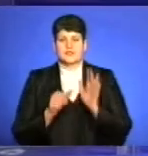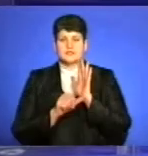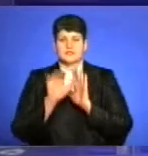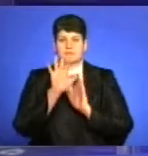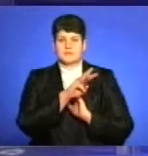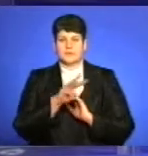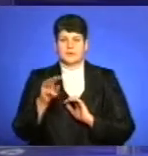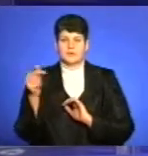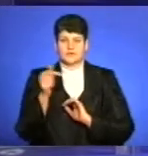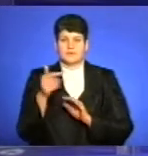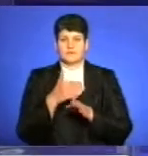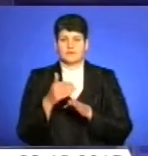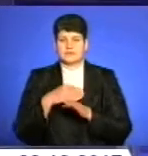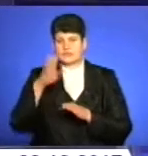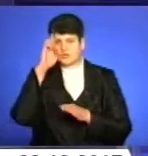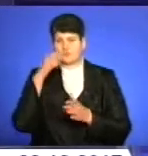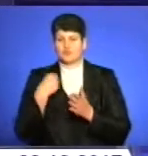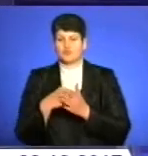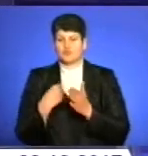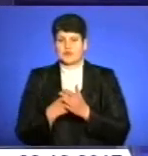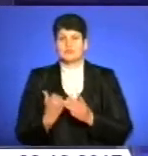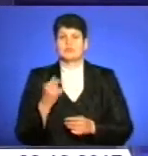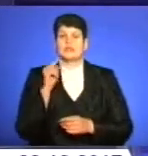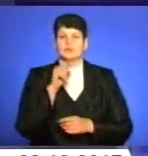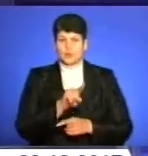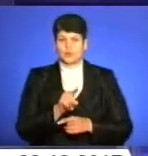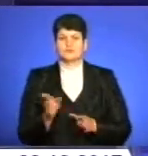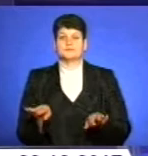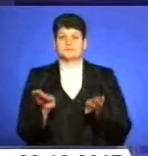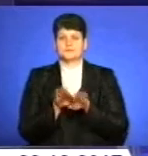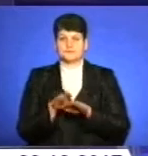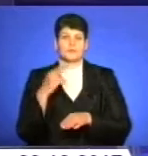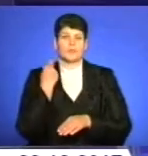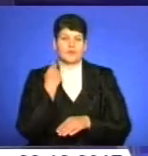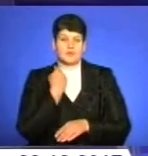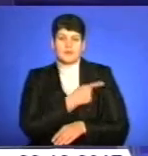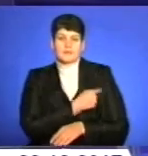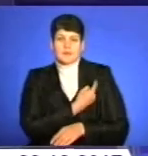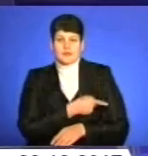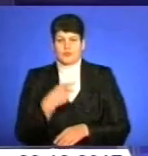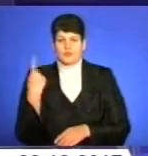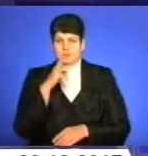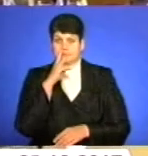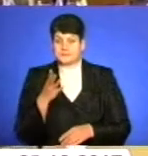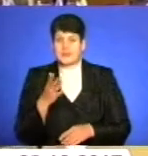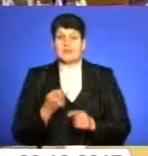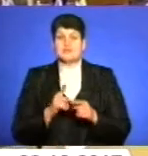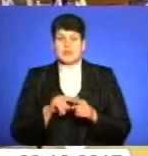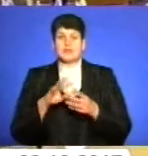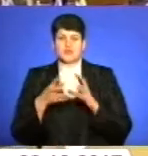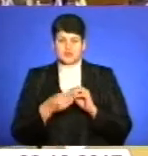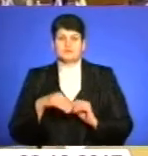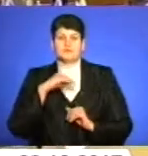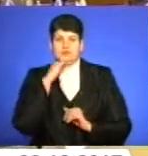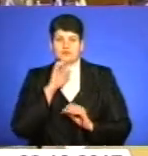65 мільйонів гривень виділили з державного бюджету для того, аби погасити заборгованість медикам області. Цієї суми буде достатньо,